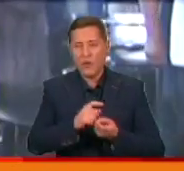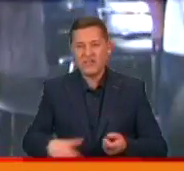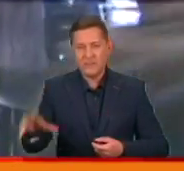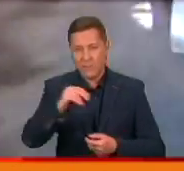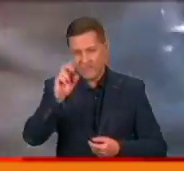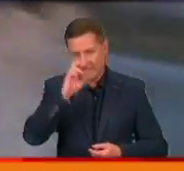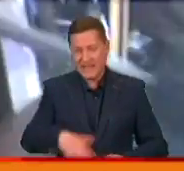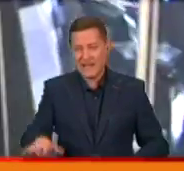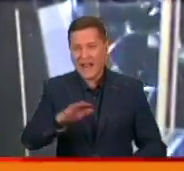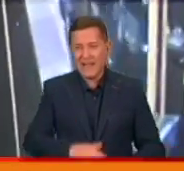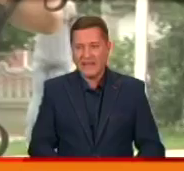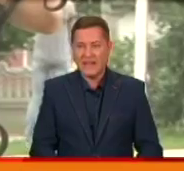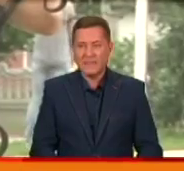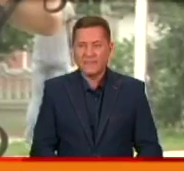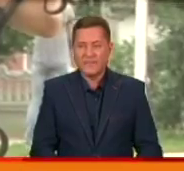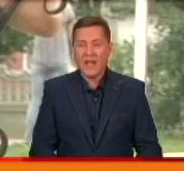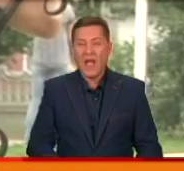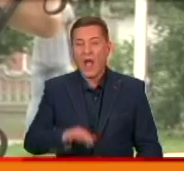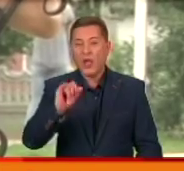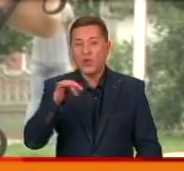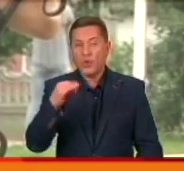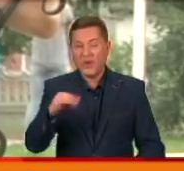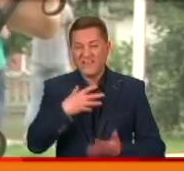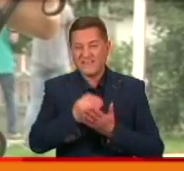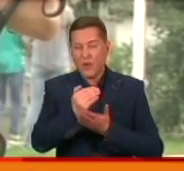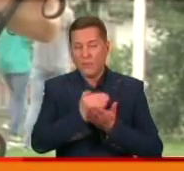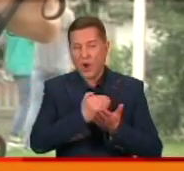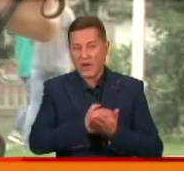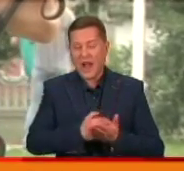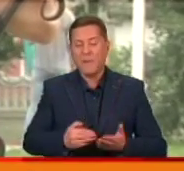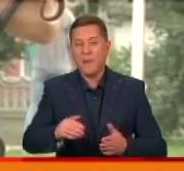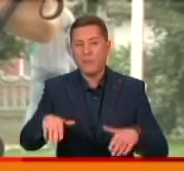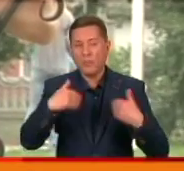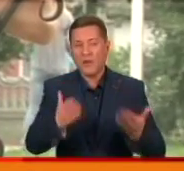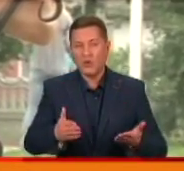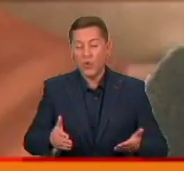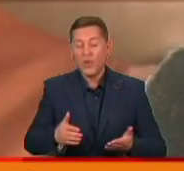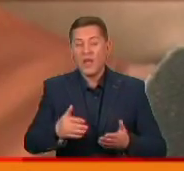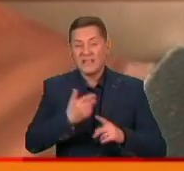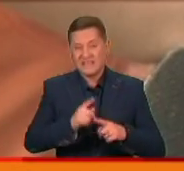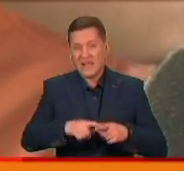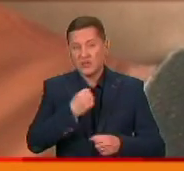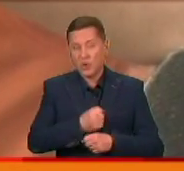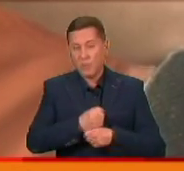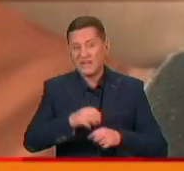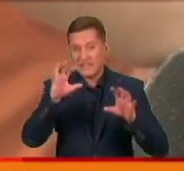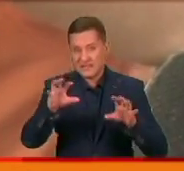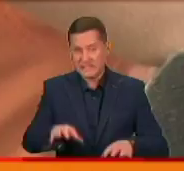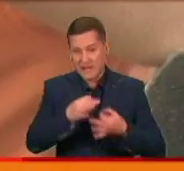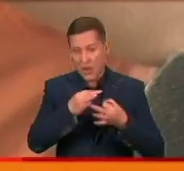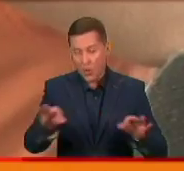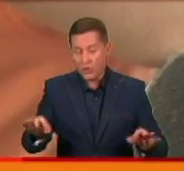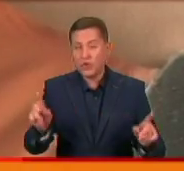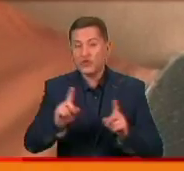країні. Проте Юрій у своїй програмі для проекту «Нові лідери» пропонує вивести гральний бізнес з тіні, легалізувати його,